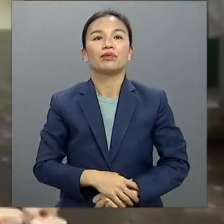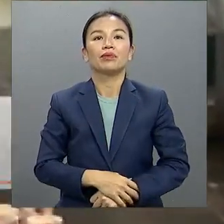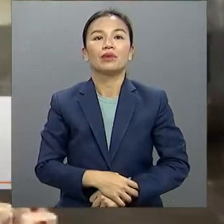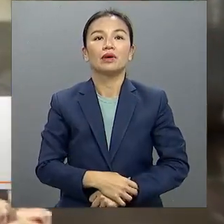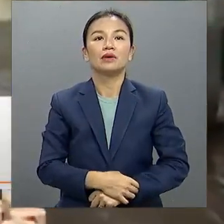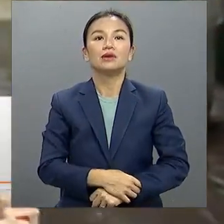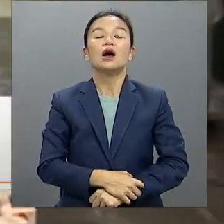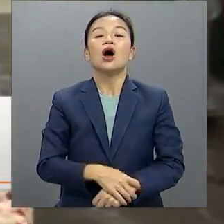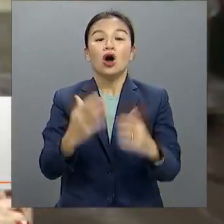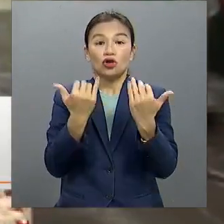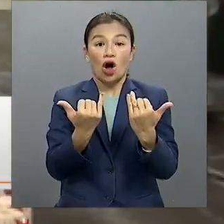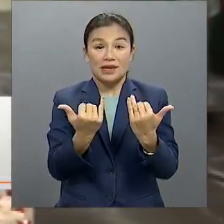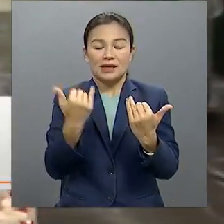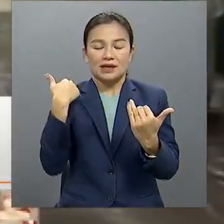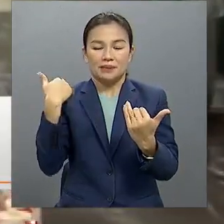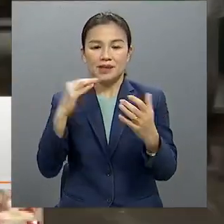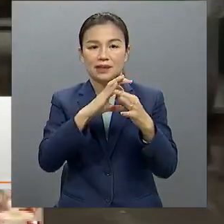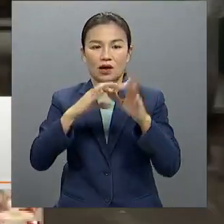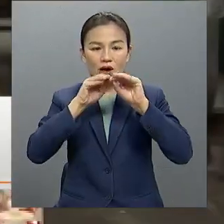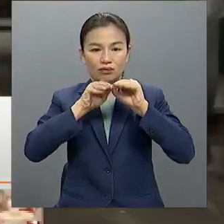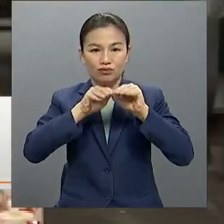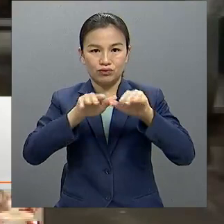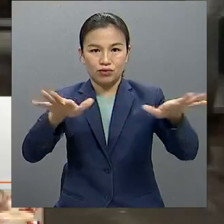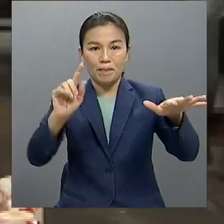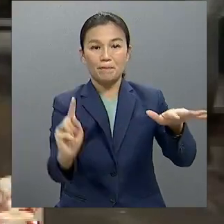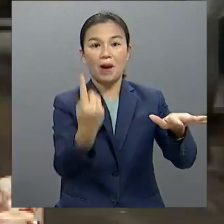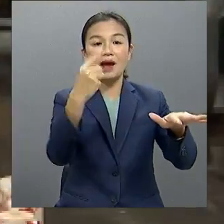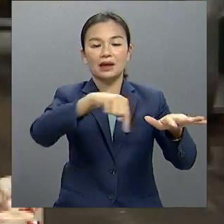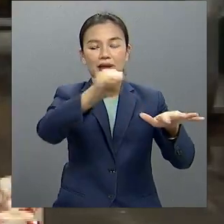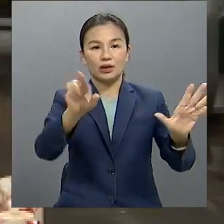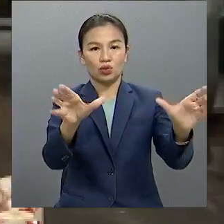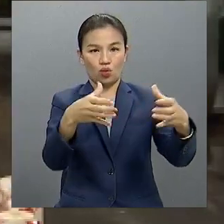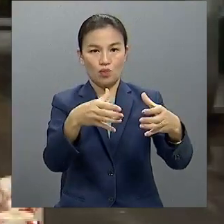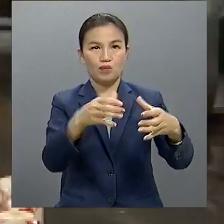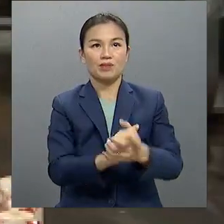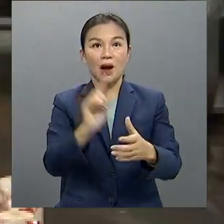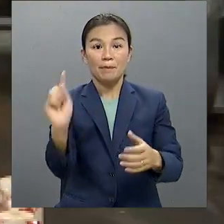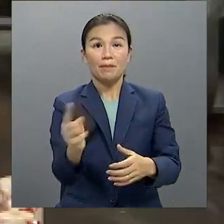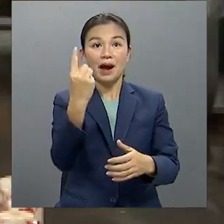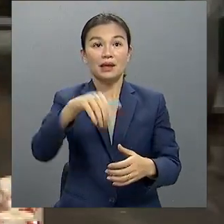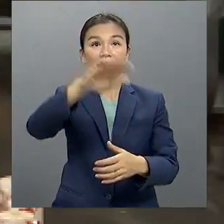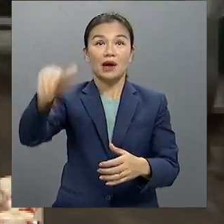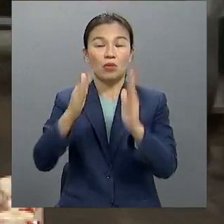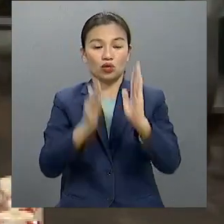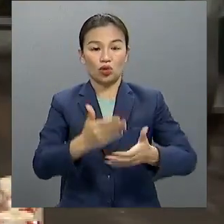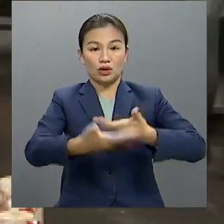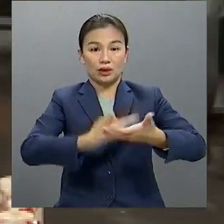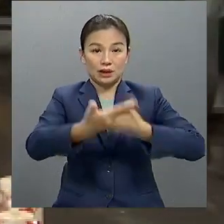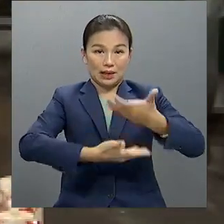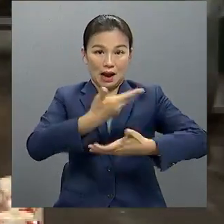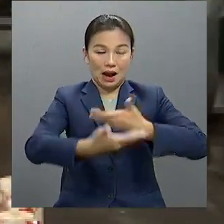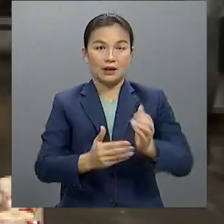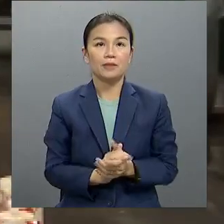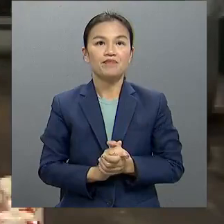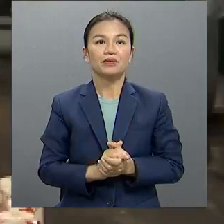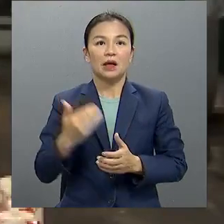ระบาดของการแพร่เชื้อโรคใหม่ของคัตเตอร์มาใหม่นะคะตอนนี้ก็มีอันใหม่ก็คือทุกคนที่เป็นพ่อค้าแม่ค้าในตลาดเนี่ยก็มีการตรวจ